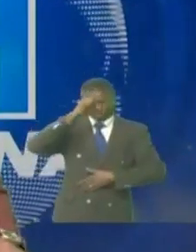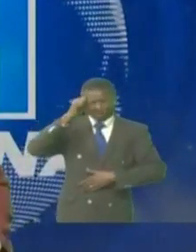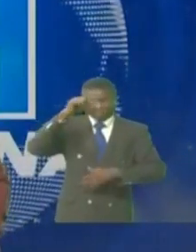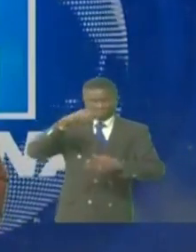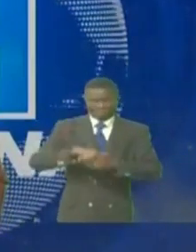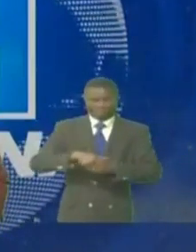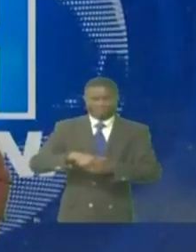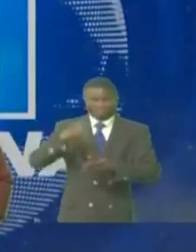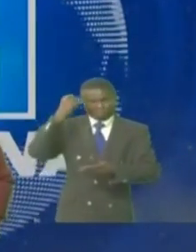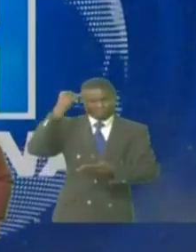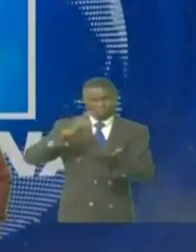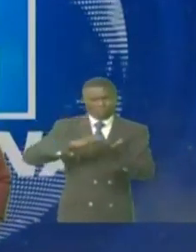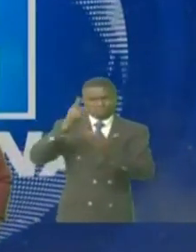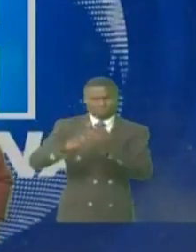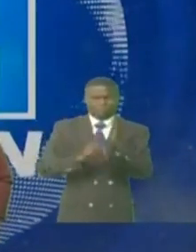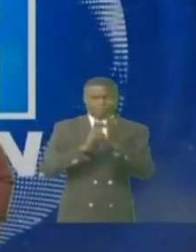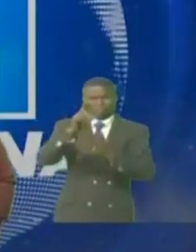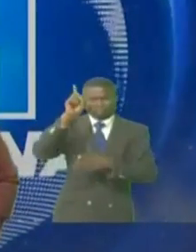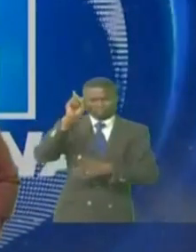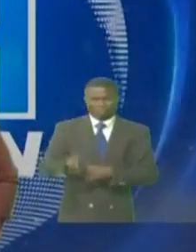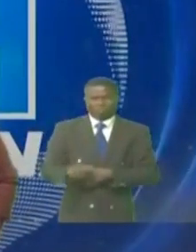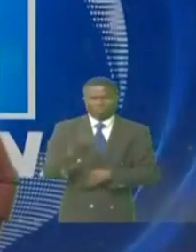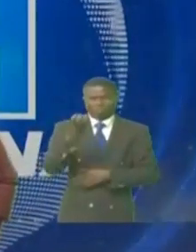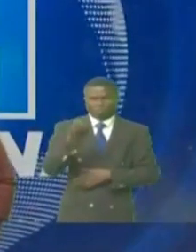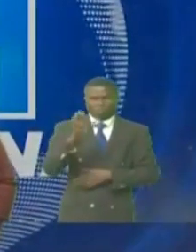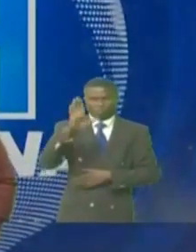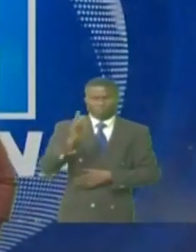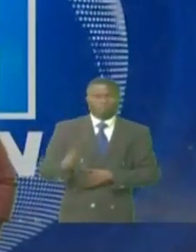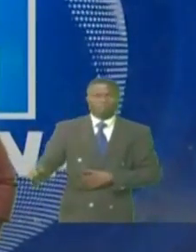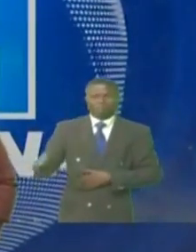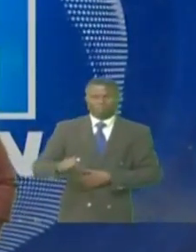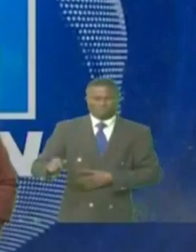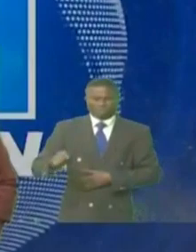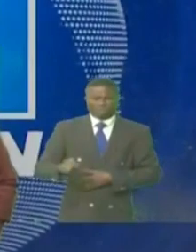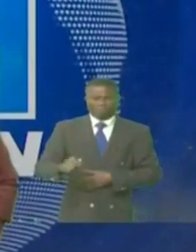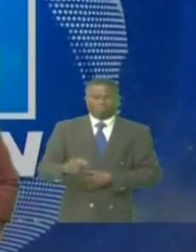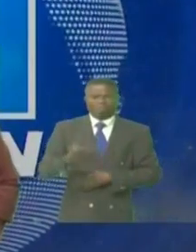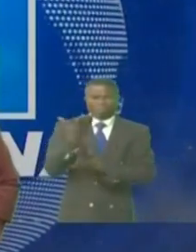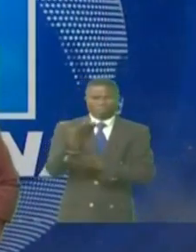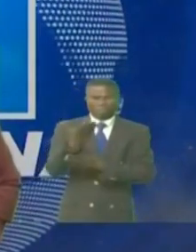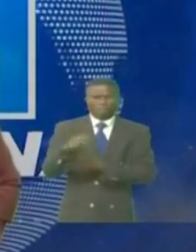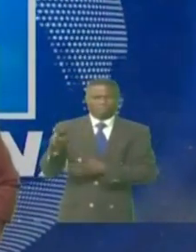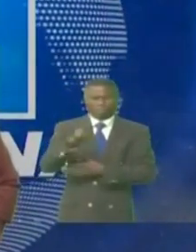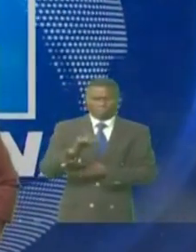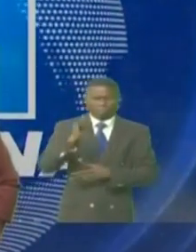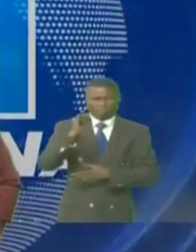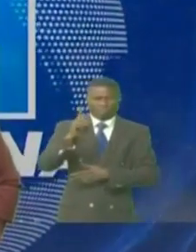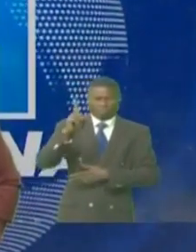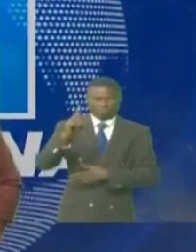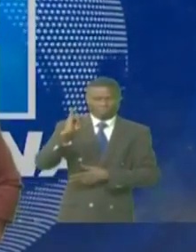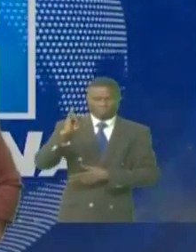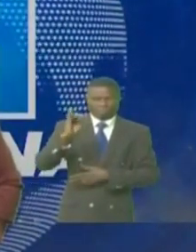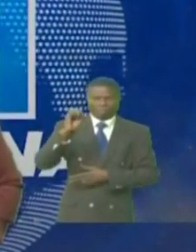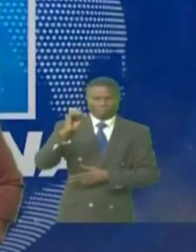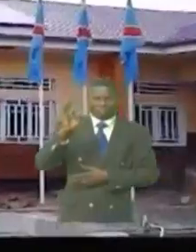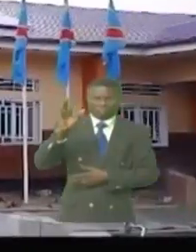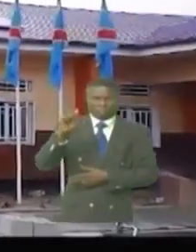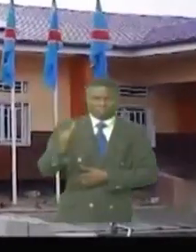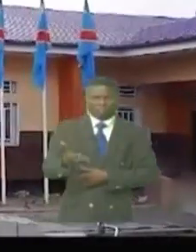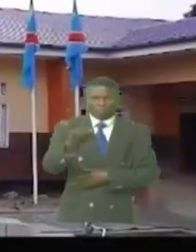dans le cadre du programme de développement local des 145 territoires. Je vous emmène à Idiofa, commentaire de Joël